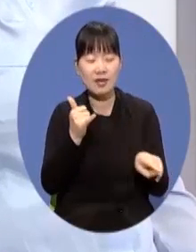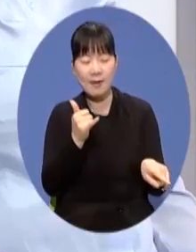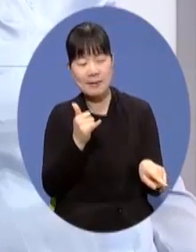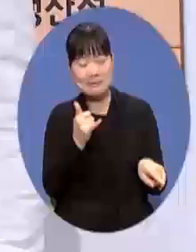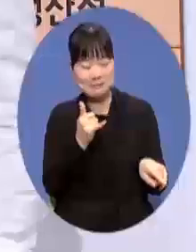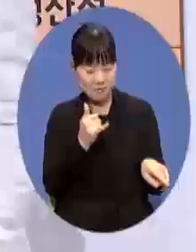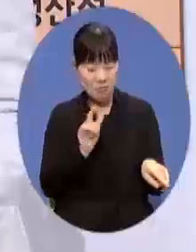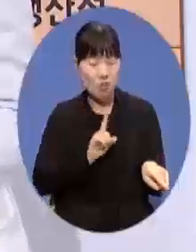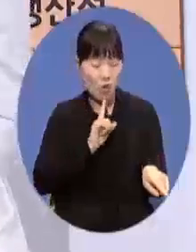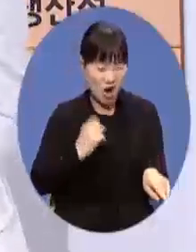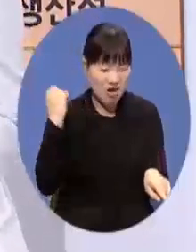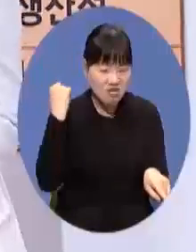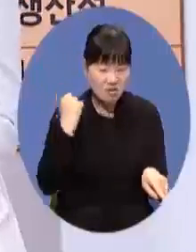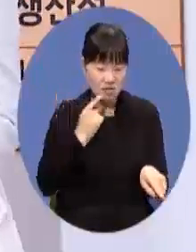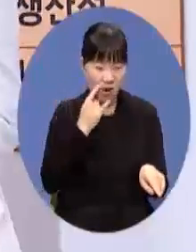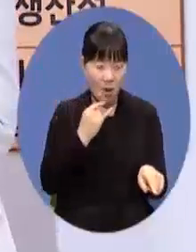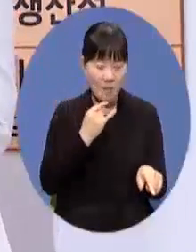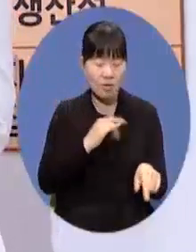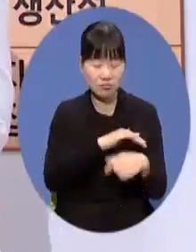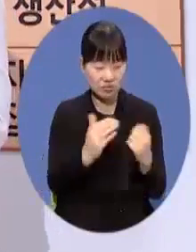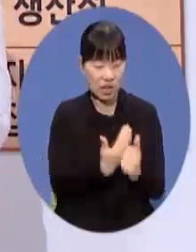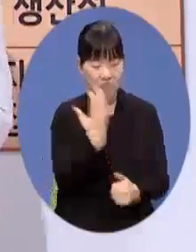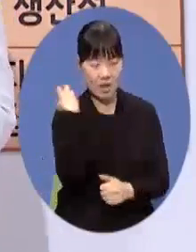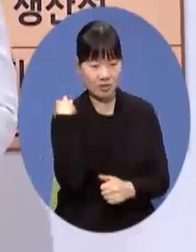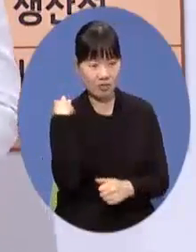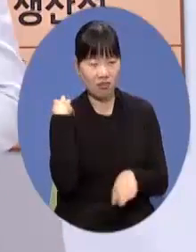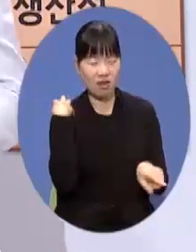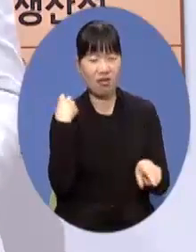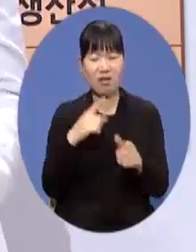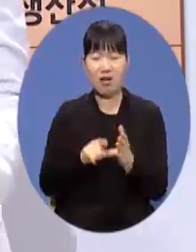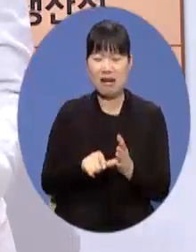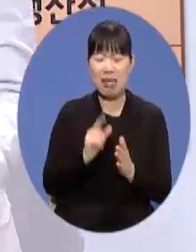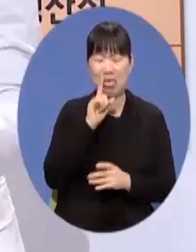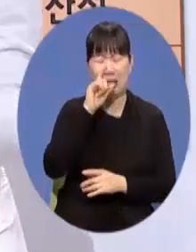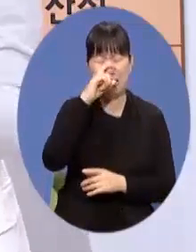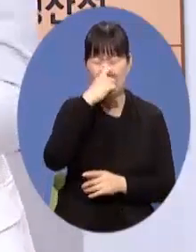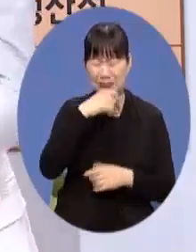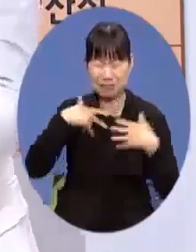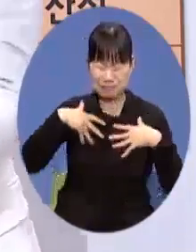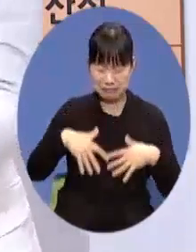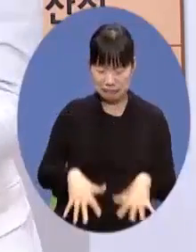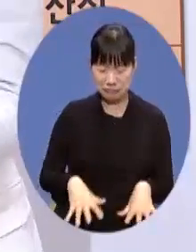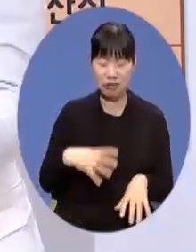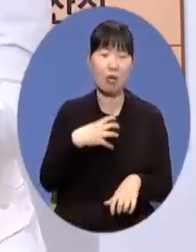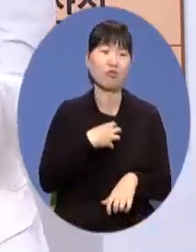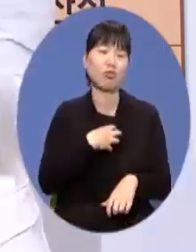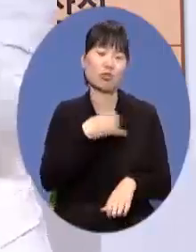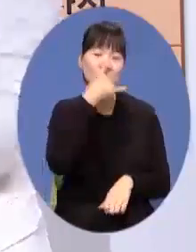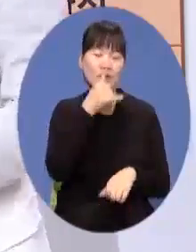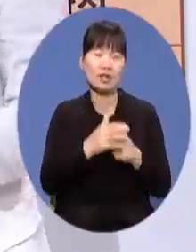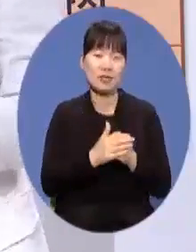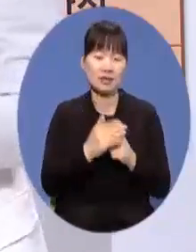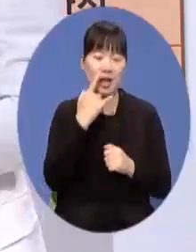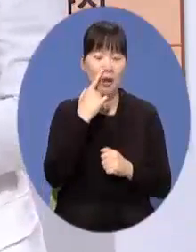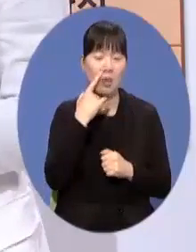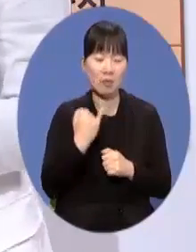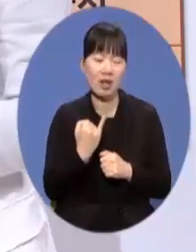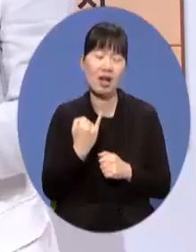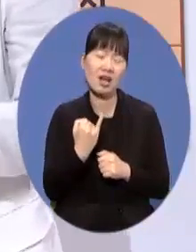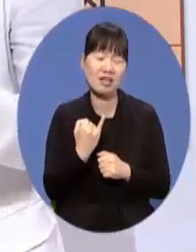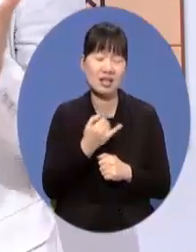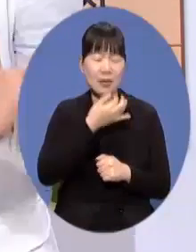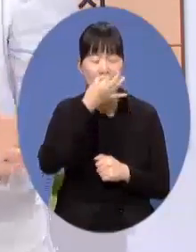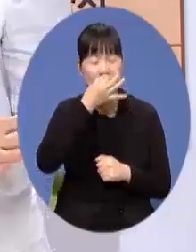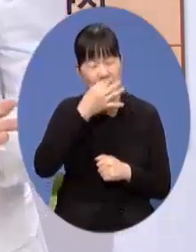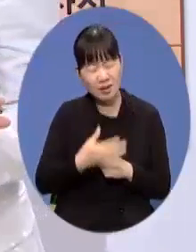짜식하게 뭘 해. 엄마가 다 해줄게. 왜냐하면 이때 하면은 다 묻히죠, 흘리죠. 위험하기도 하고. 위험하죠. 그러니까 엄마가 이제 너무 일손이